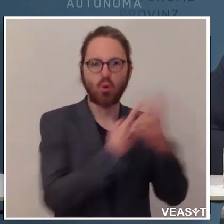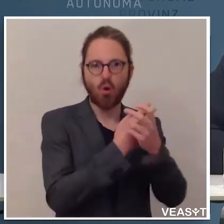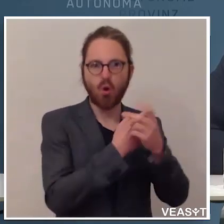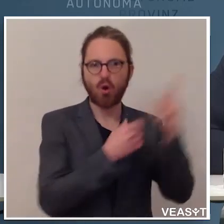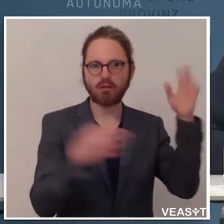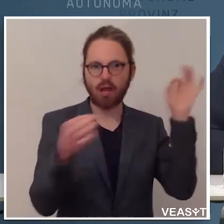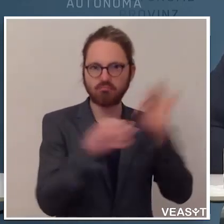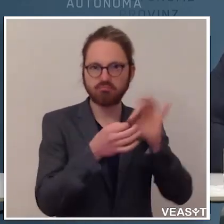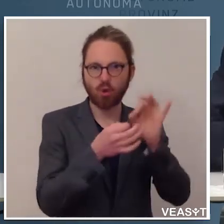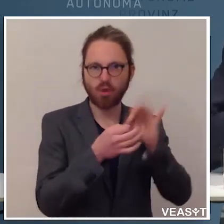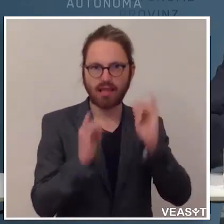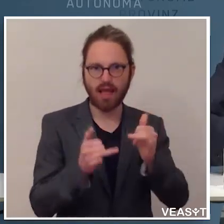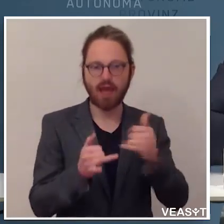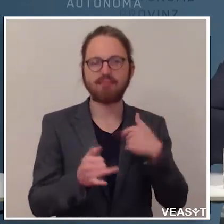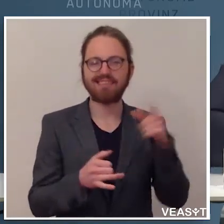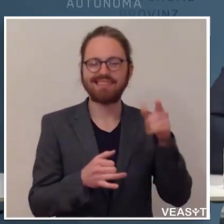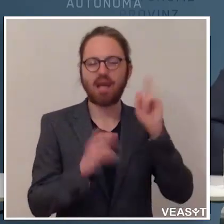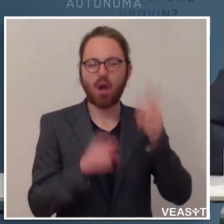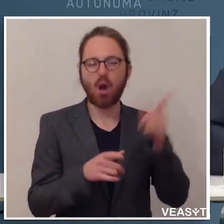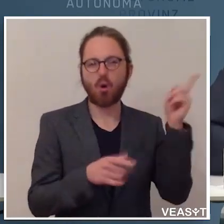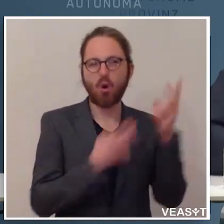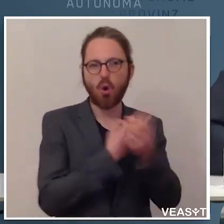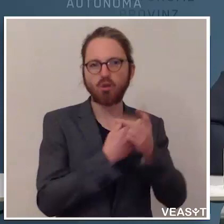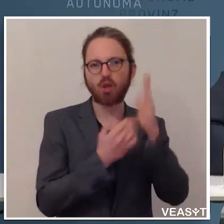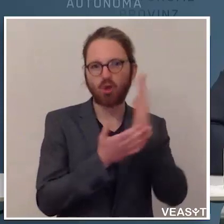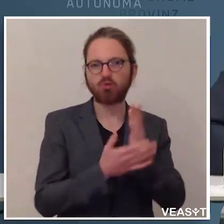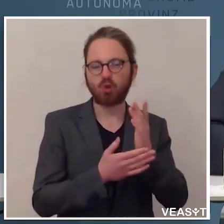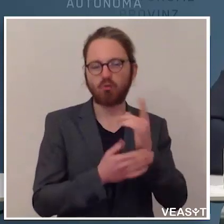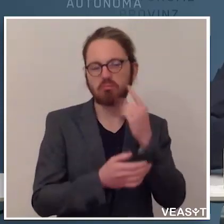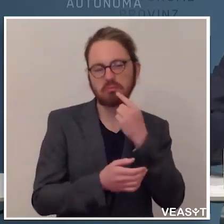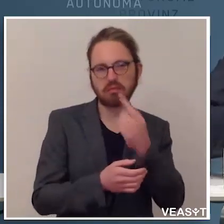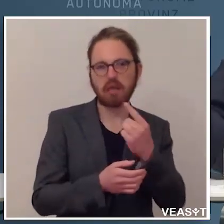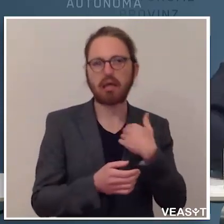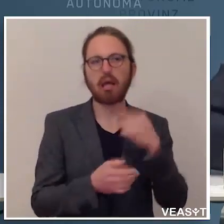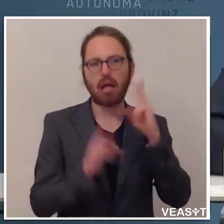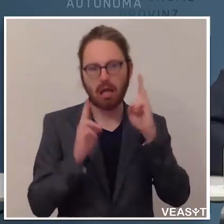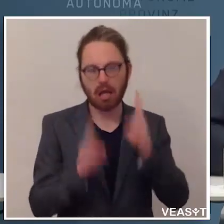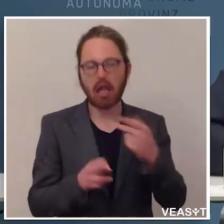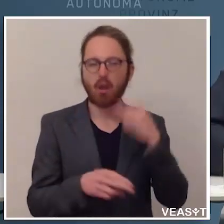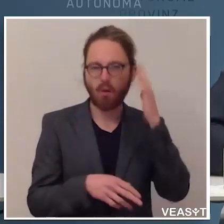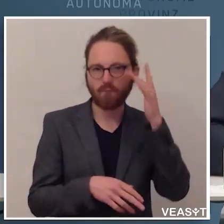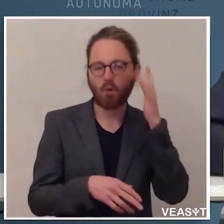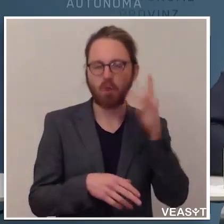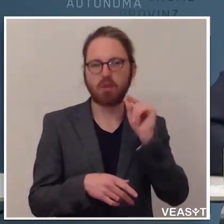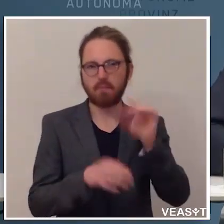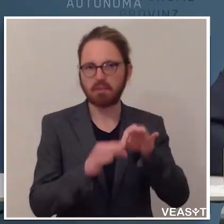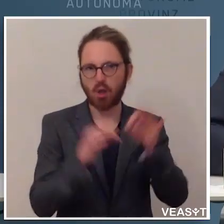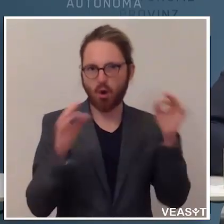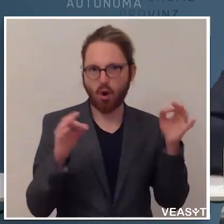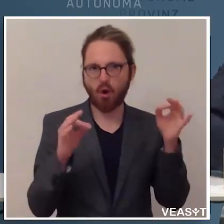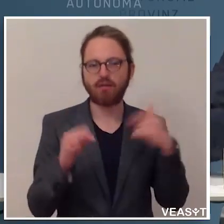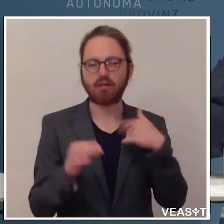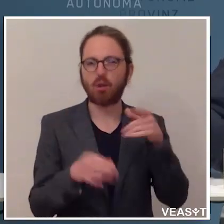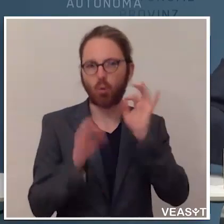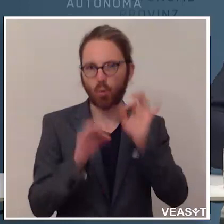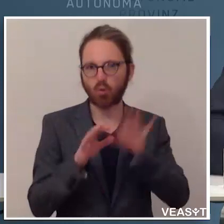schon signalisiert worden, dass man sich durchaus hier ein Prinzip der Reziprozität vorstellen könne. Das ist ein jetzt guter Schritt, und wir hoffen, dass in wenigen Tagen